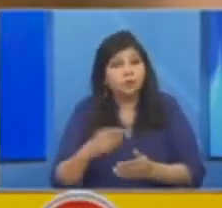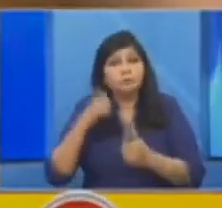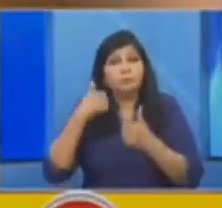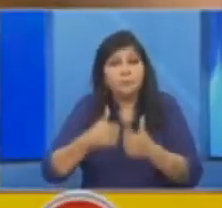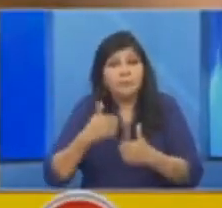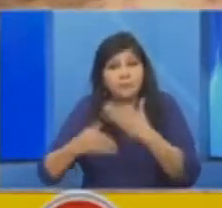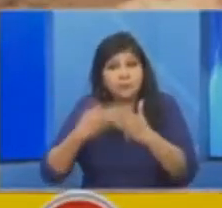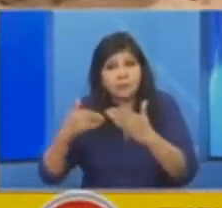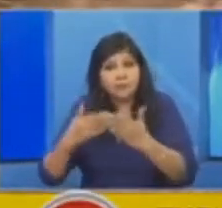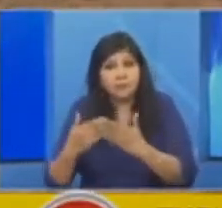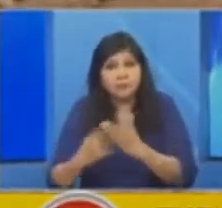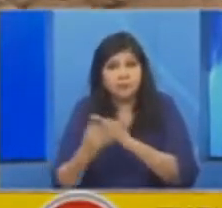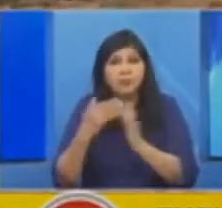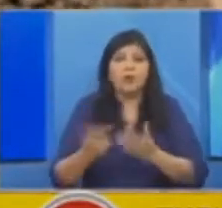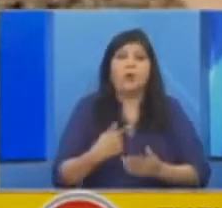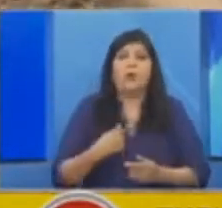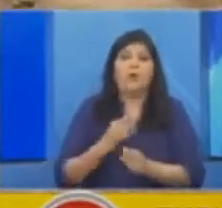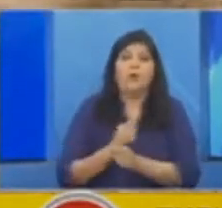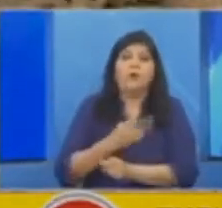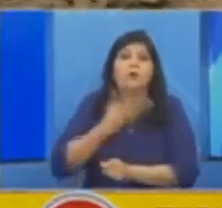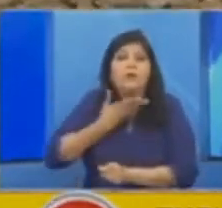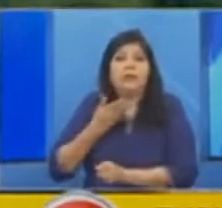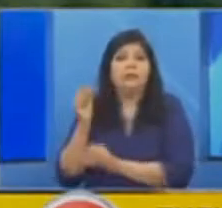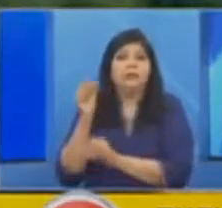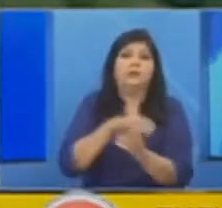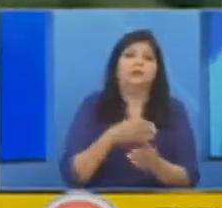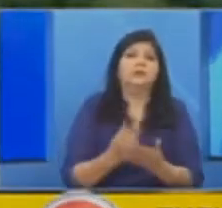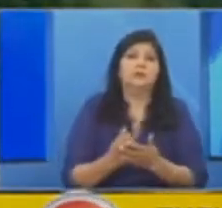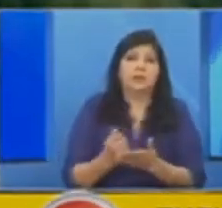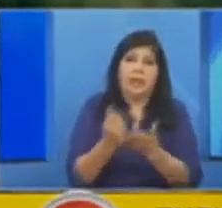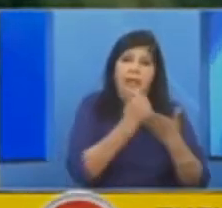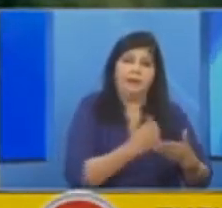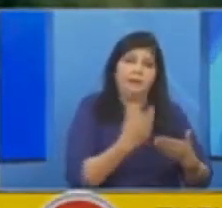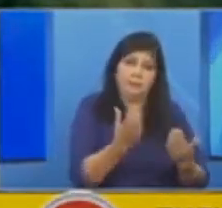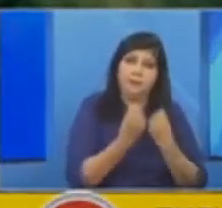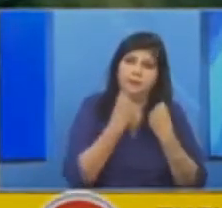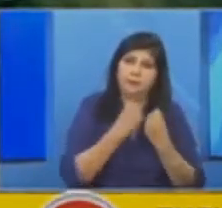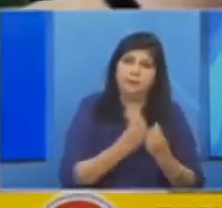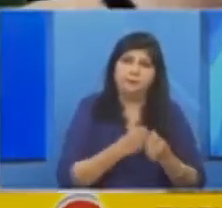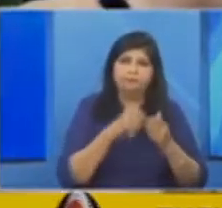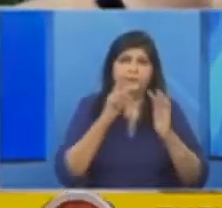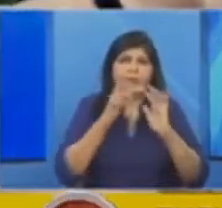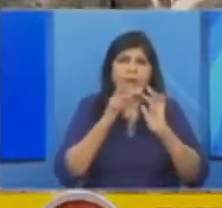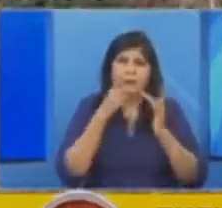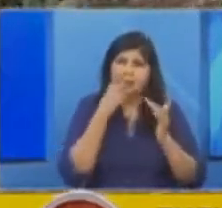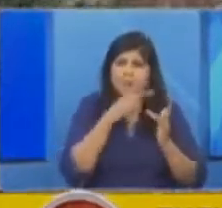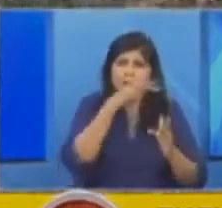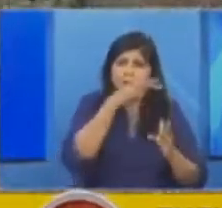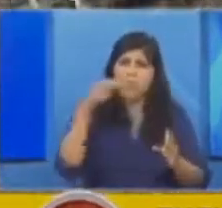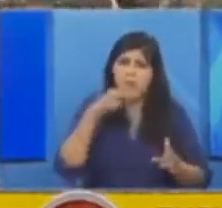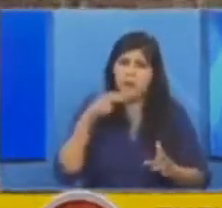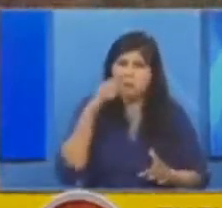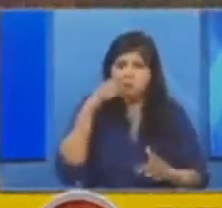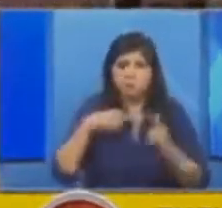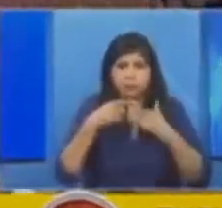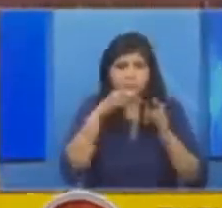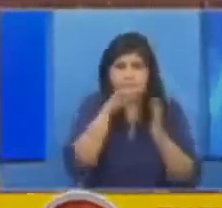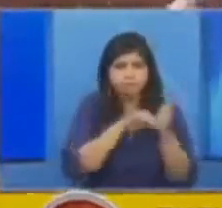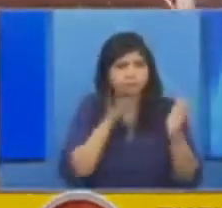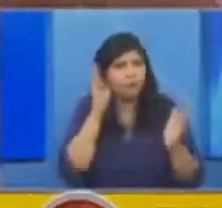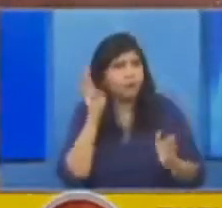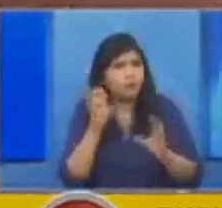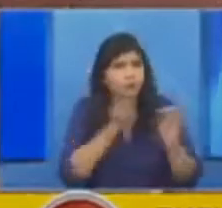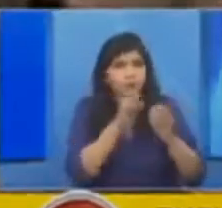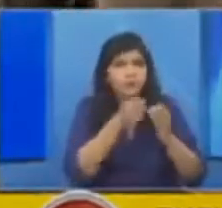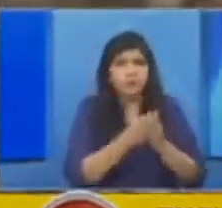बनाया जा सके और उपयोगी बनाया जा सके आप इंटरनेट पर इनके नाम सर्च करिए, इनके बारे में जानिए,